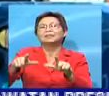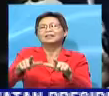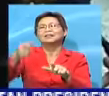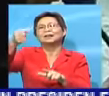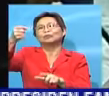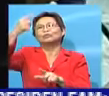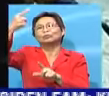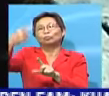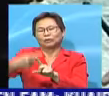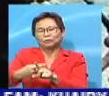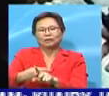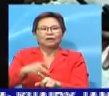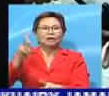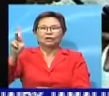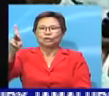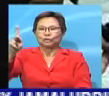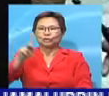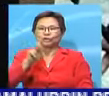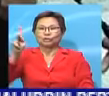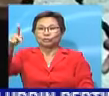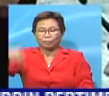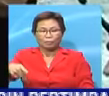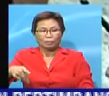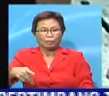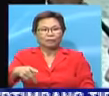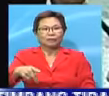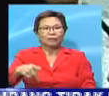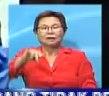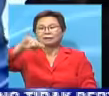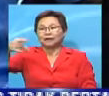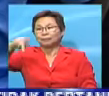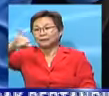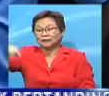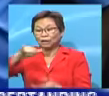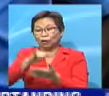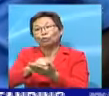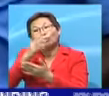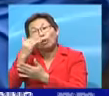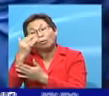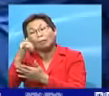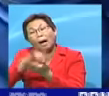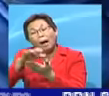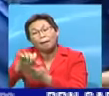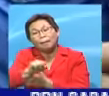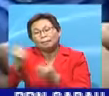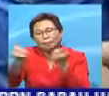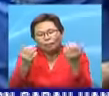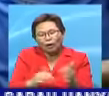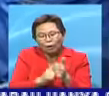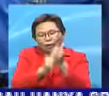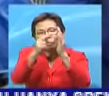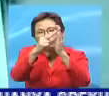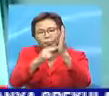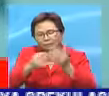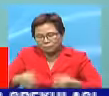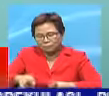Tengah ketua pengarah jabatan pengangkutan Jalan ser berkata langkah itu diambil bagi memastikan pemandu bas mematuhi peraturan